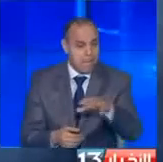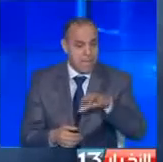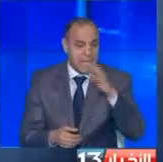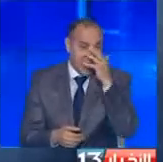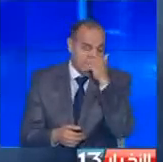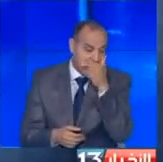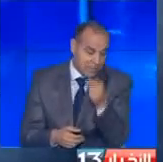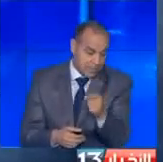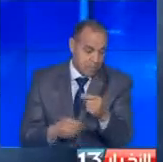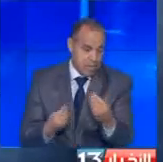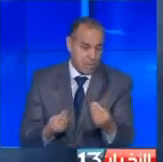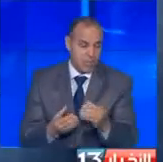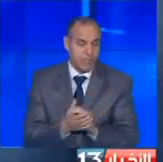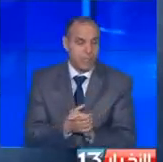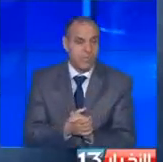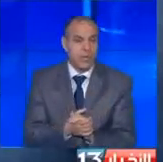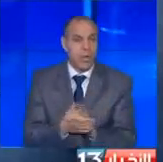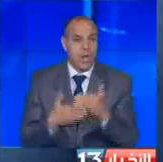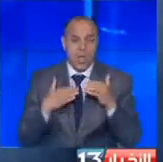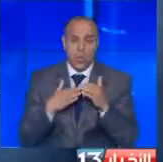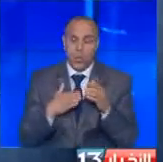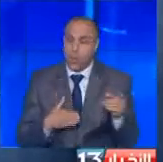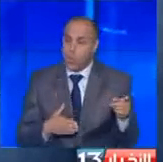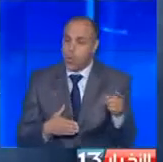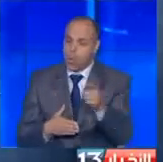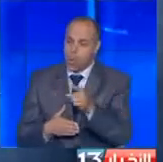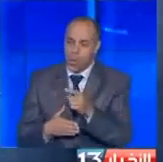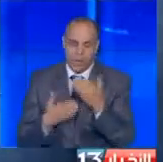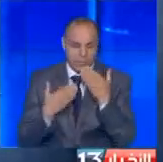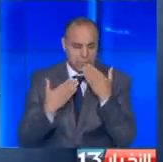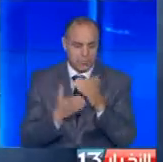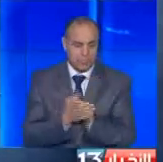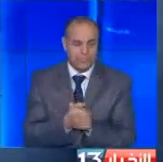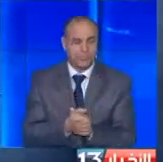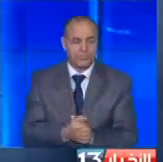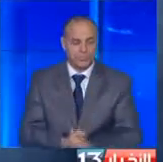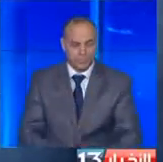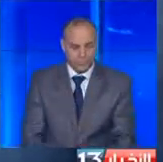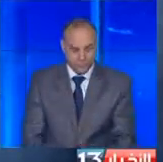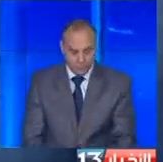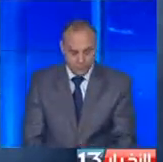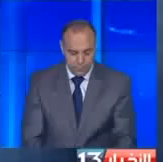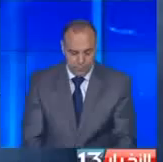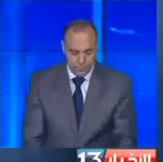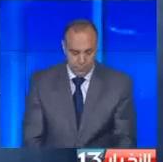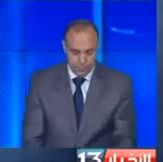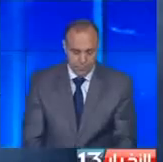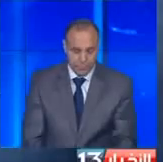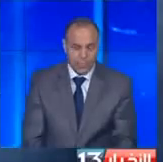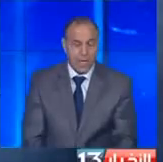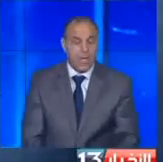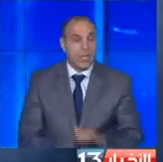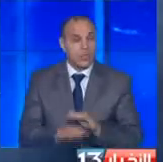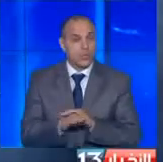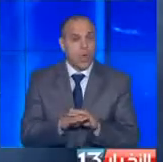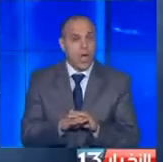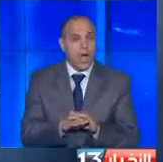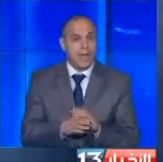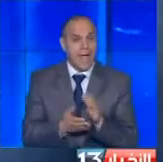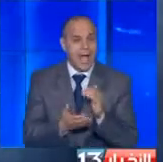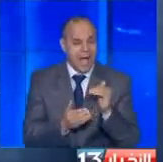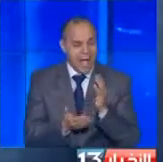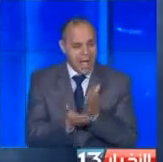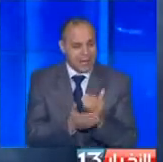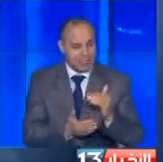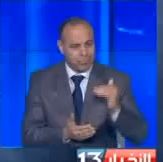هذه الولاية، وهذا هو ما نسعو له معناتها الناس الكل. نعم سيدي الكريم، إلى هدفنا نعم. إن شاء الله. بالنسبة للاستحقاقات